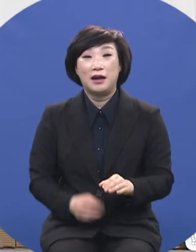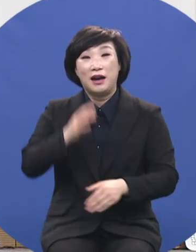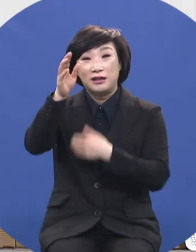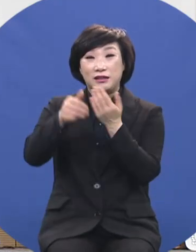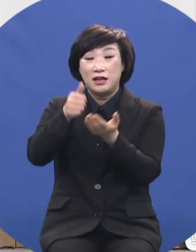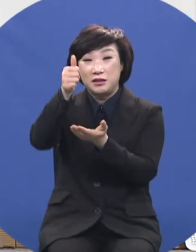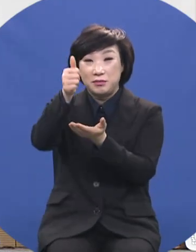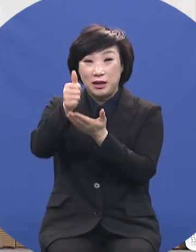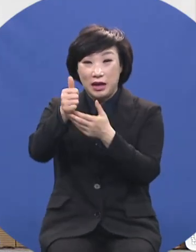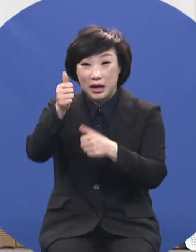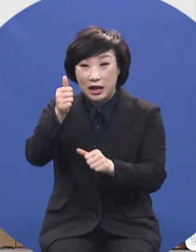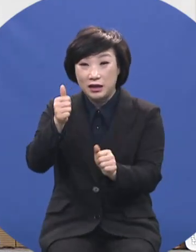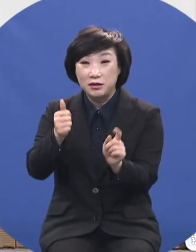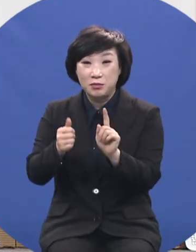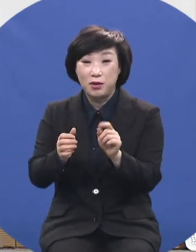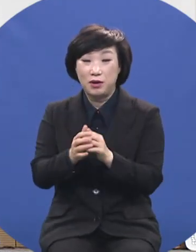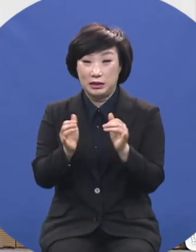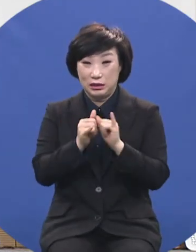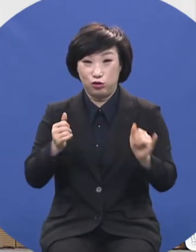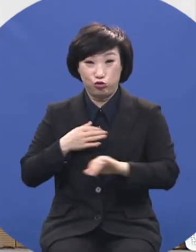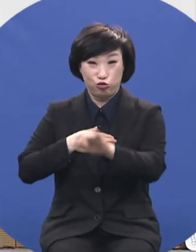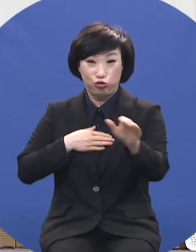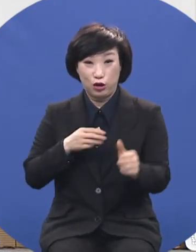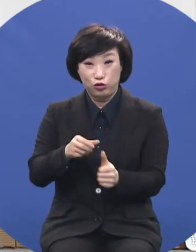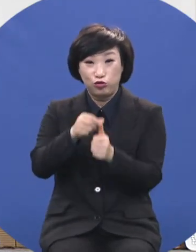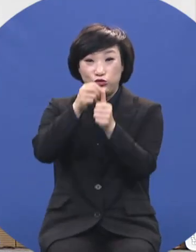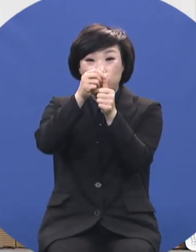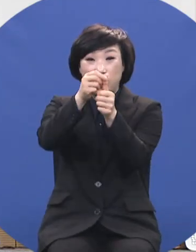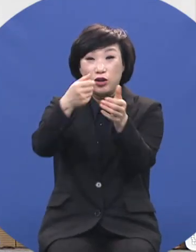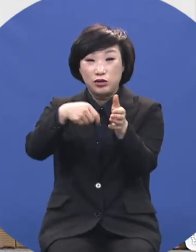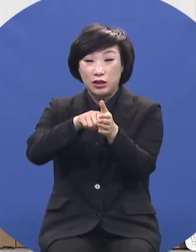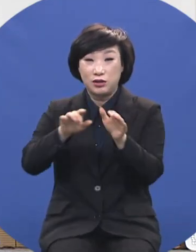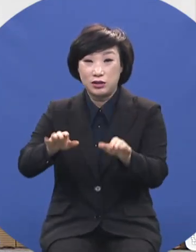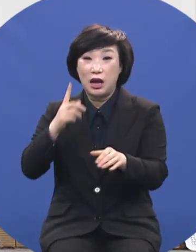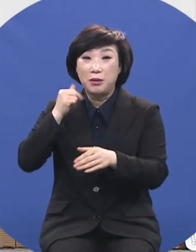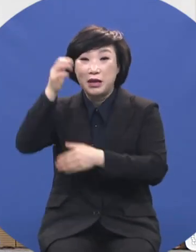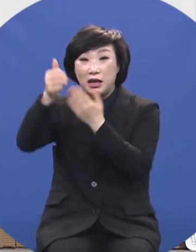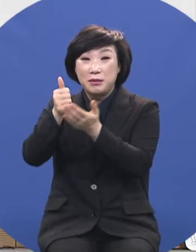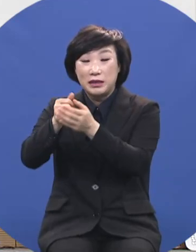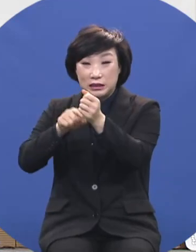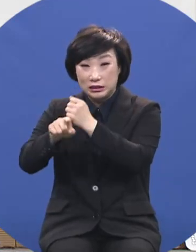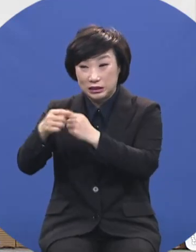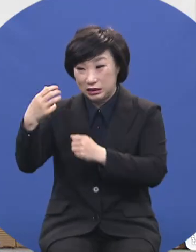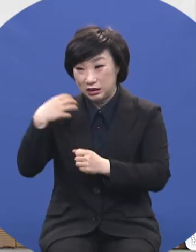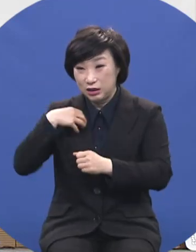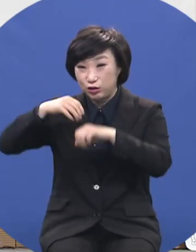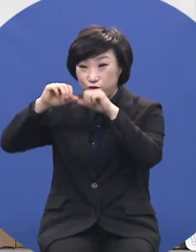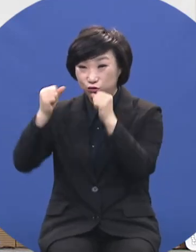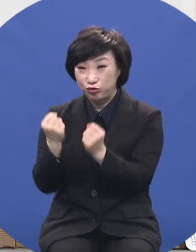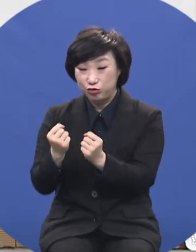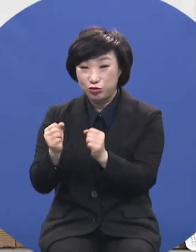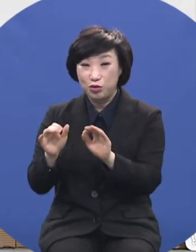하나님의 아들은 인류 구원을 위해서 아버지 뜻을 이루신 순종의 작품이